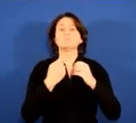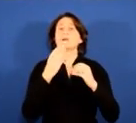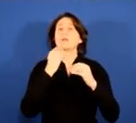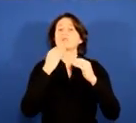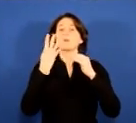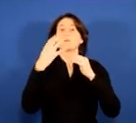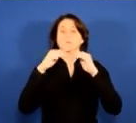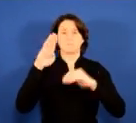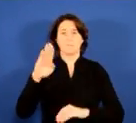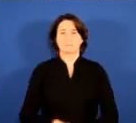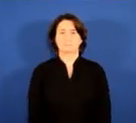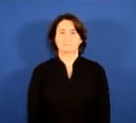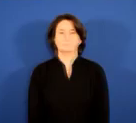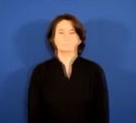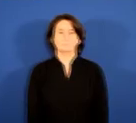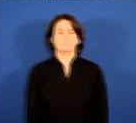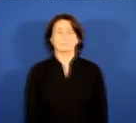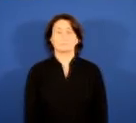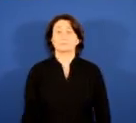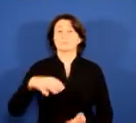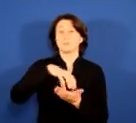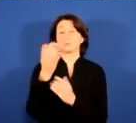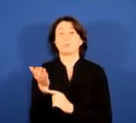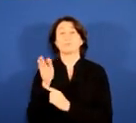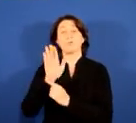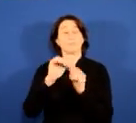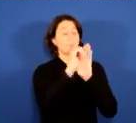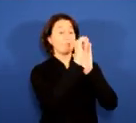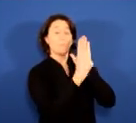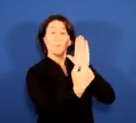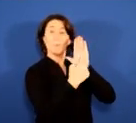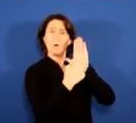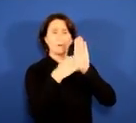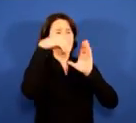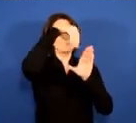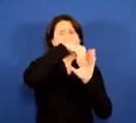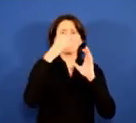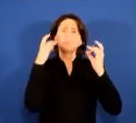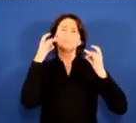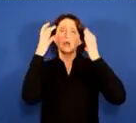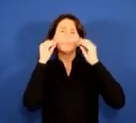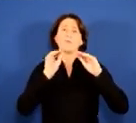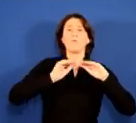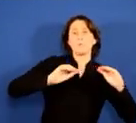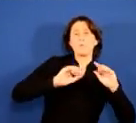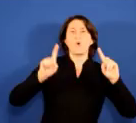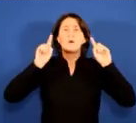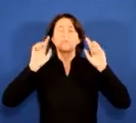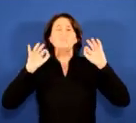eta 14 urtetik gorakoentzako eta hegaztiei buruzko ezagutza maila baxua duten jendearentzako egokituta egongo